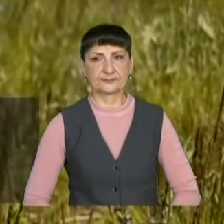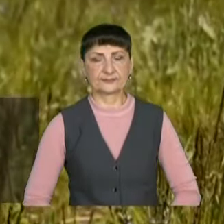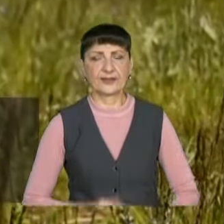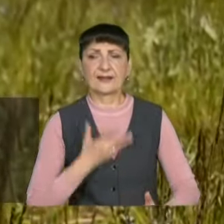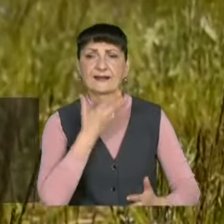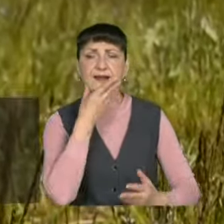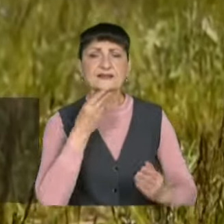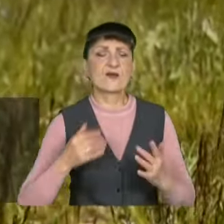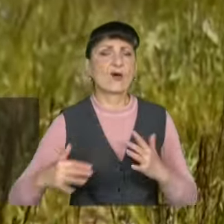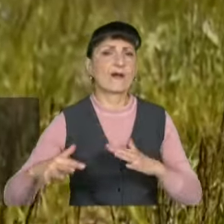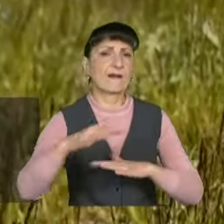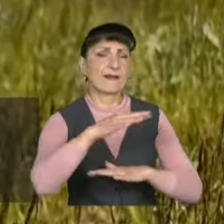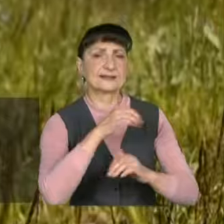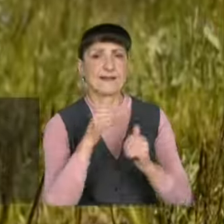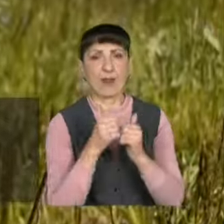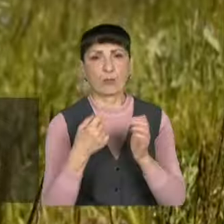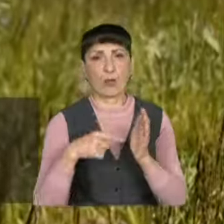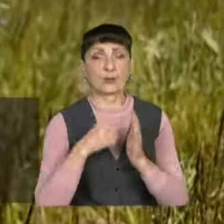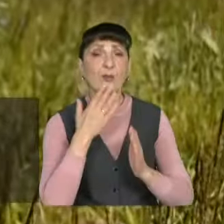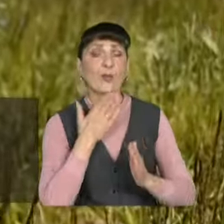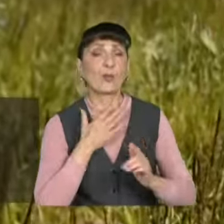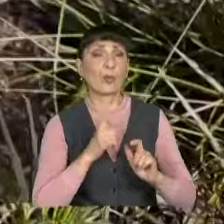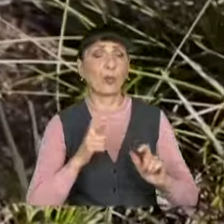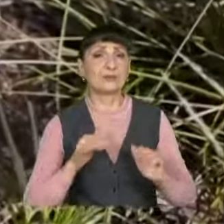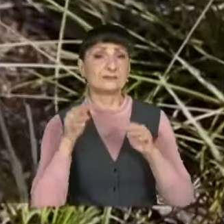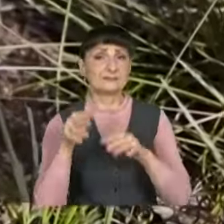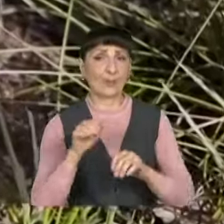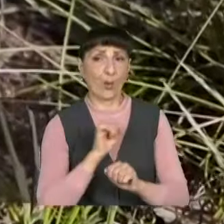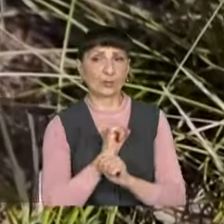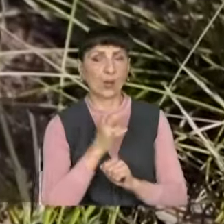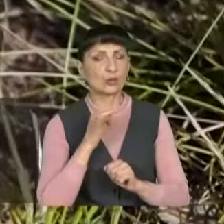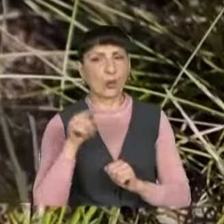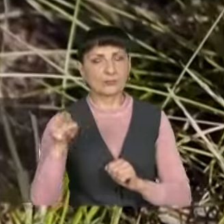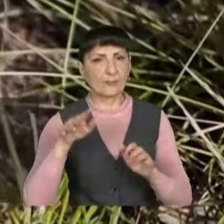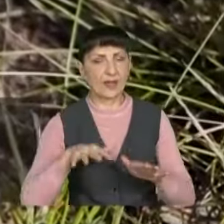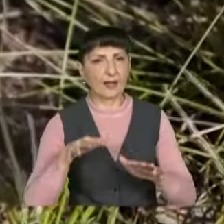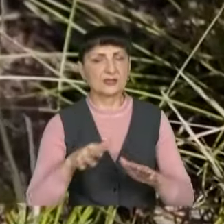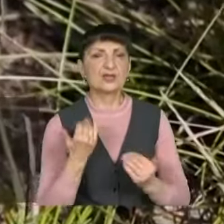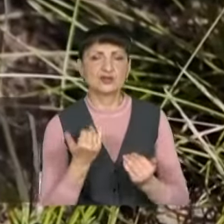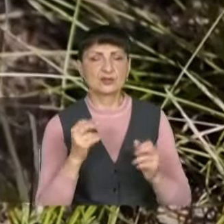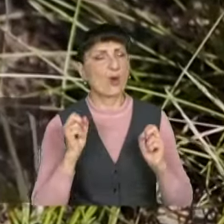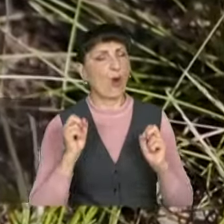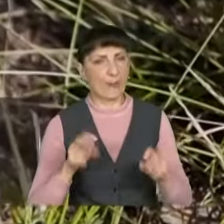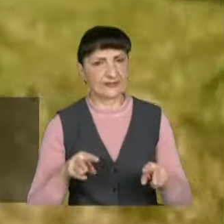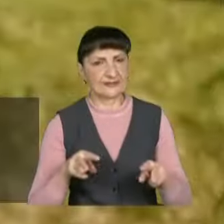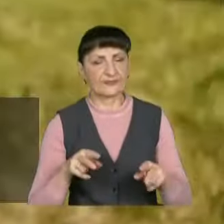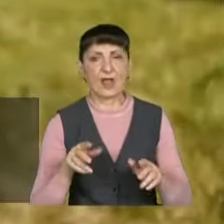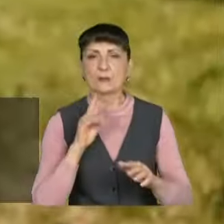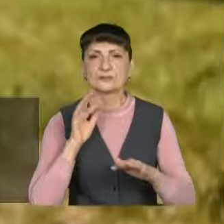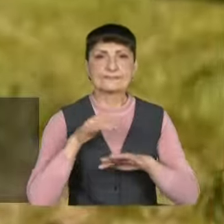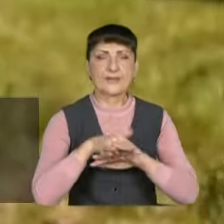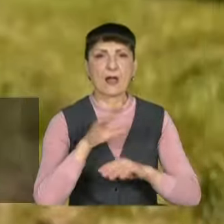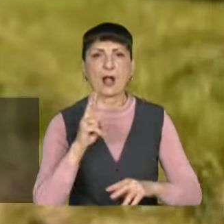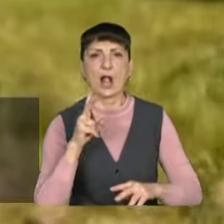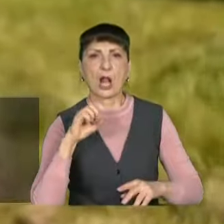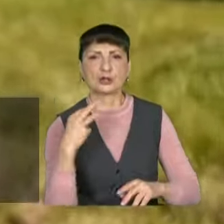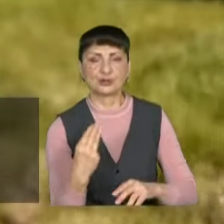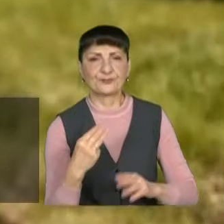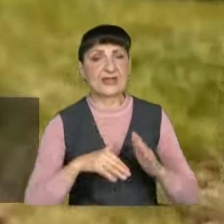Живописные окрестности в пригороде – излюбленное место отдыхающих горожан. Однако находиться здесь сейчас небезопасно. Атакуют клещи.